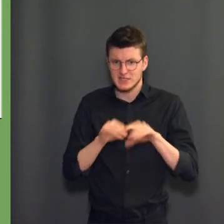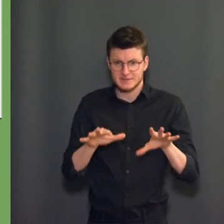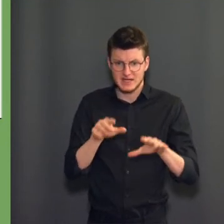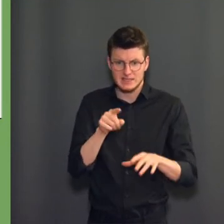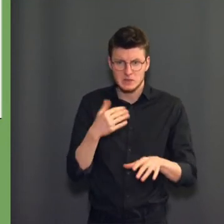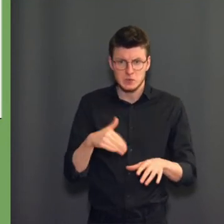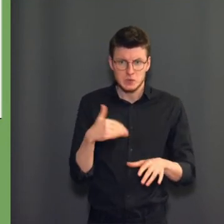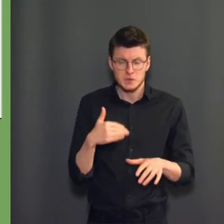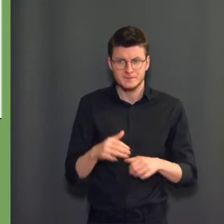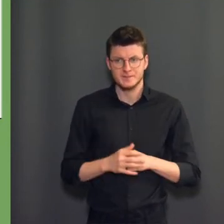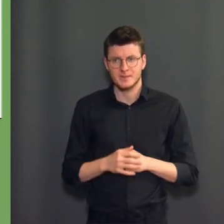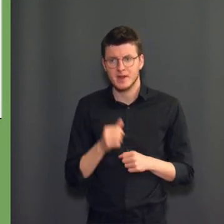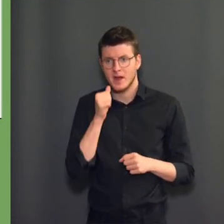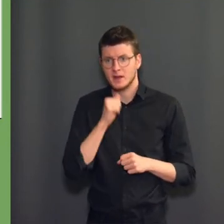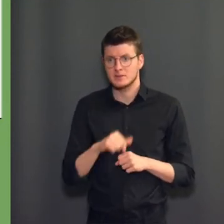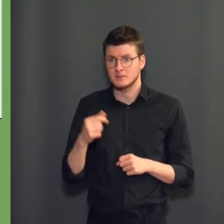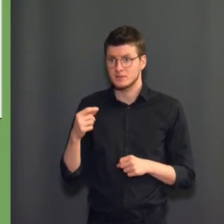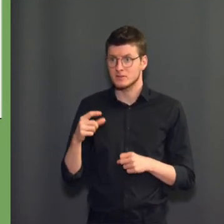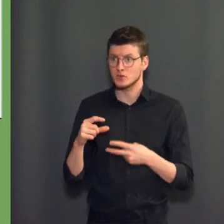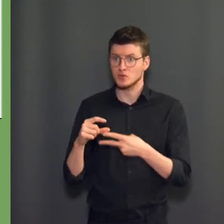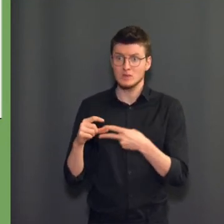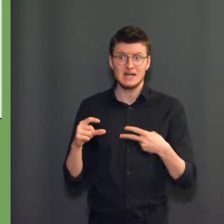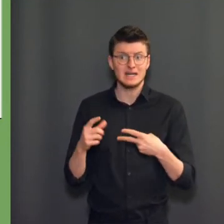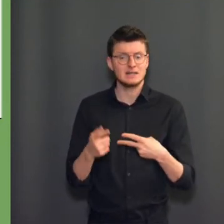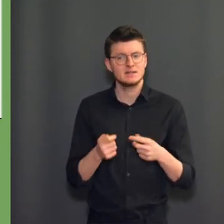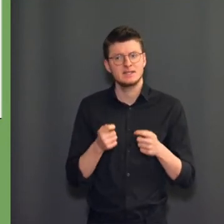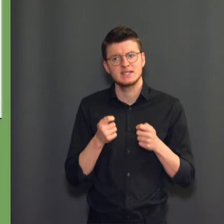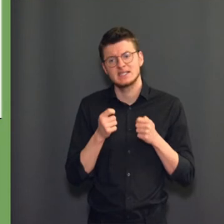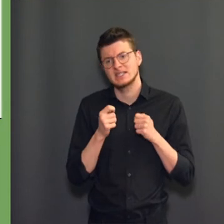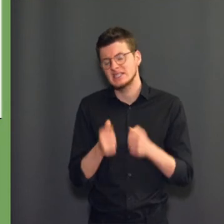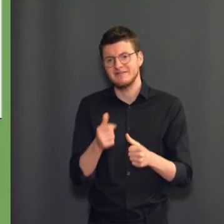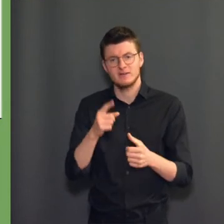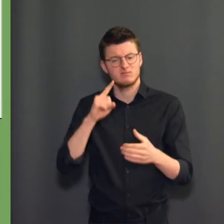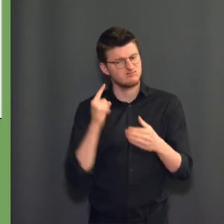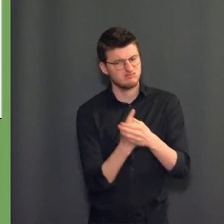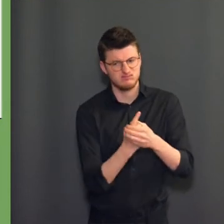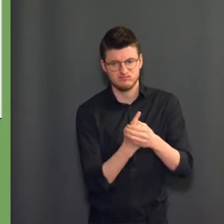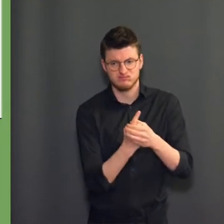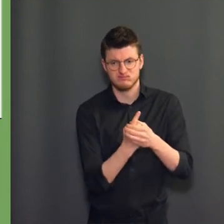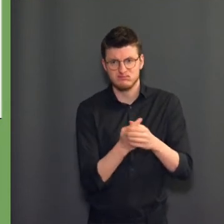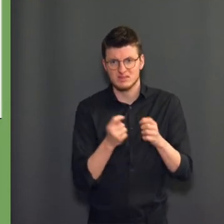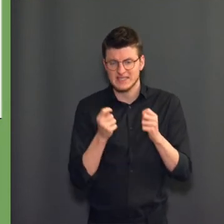onmiddellijk afzonderen. Vermijd alle contact met anderen.